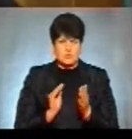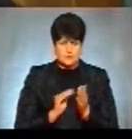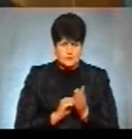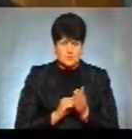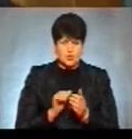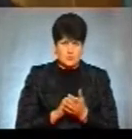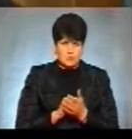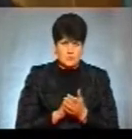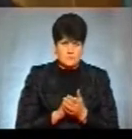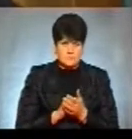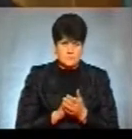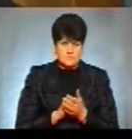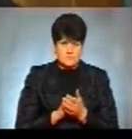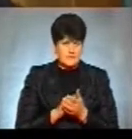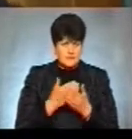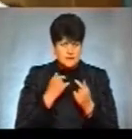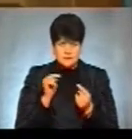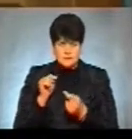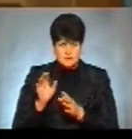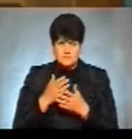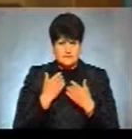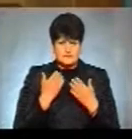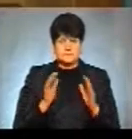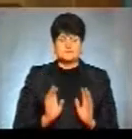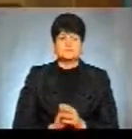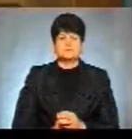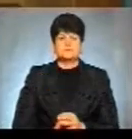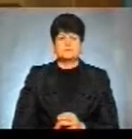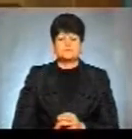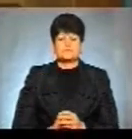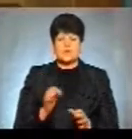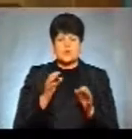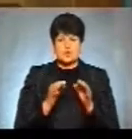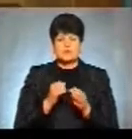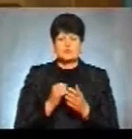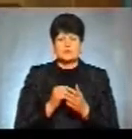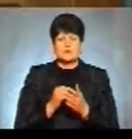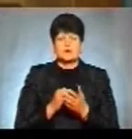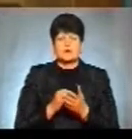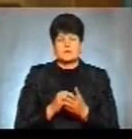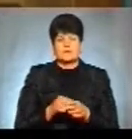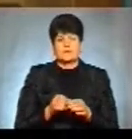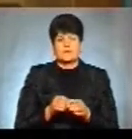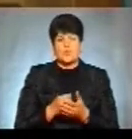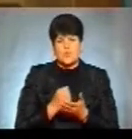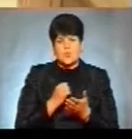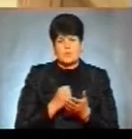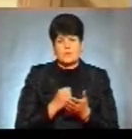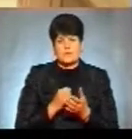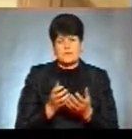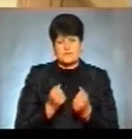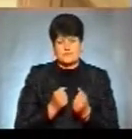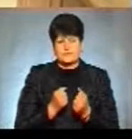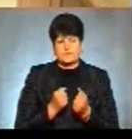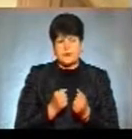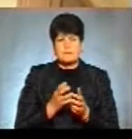документи для цього провадження. Немає заперечення? Немає, наполягання. Суд ухвалив долучити подані документи до матеріалів судового провадження. Під